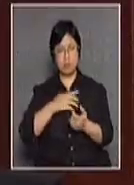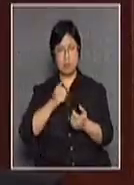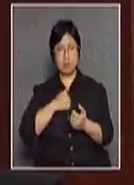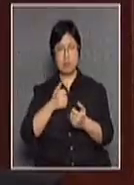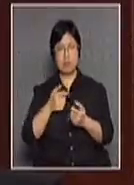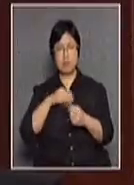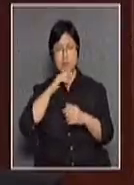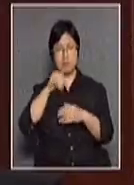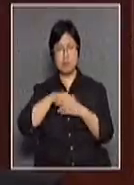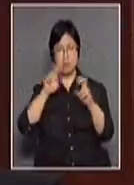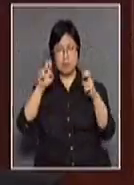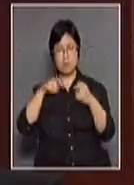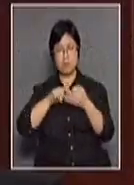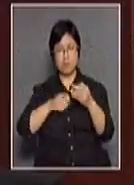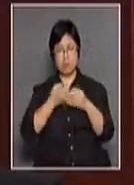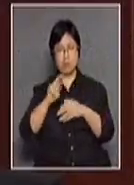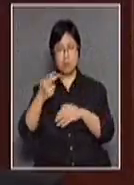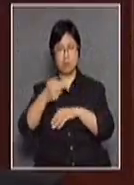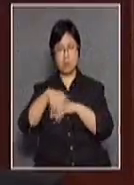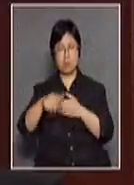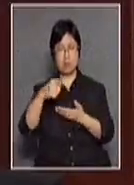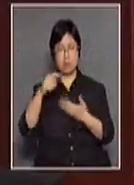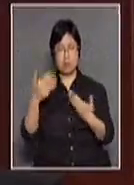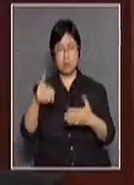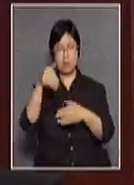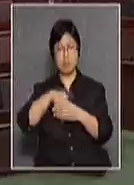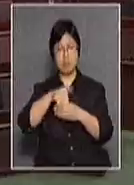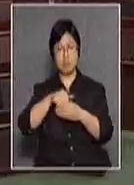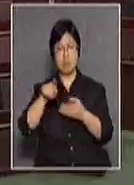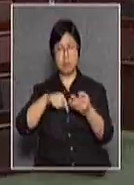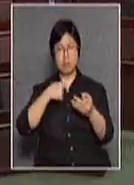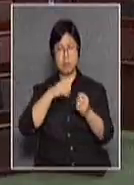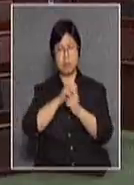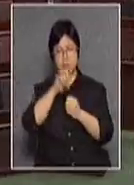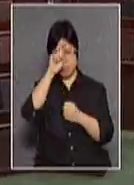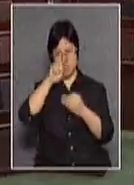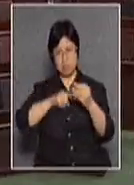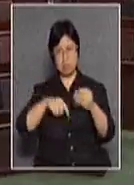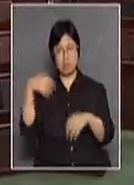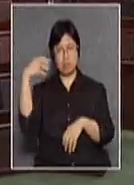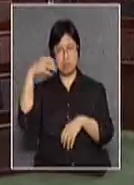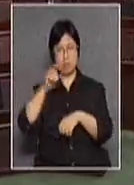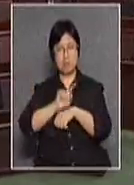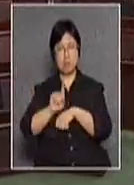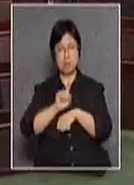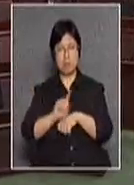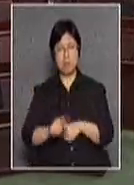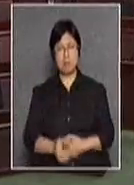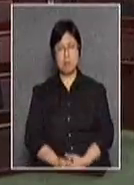決議題是陳志全議員動議的修正案，予以通過，就付諸表決。陳偉業議員要求記名表決，表決鐘響一分鐘。